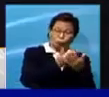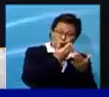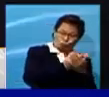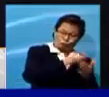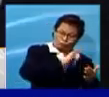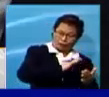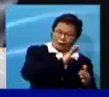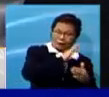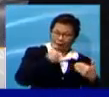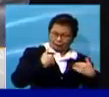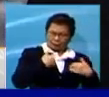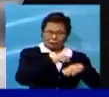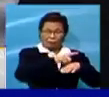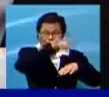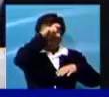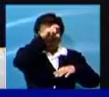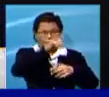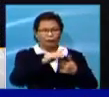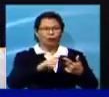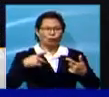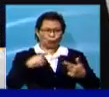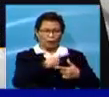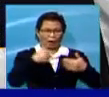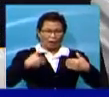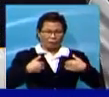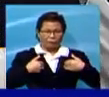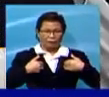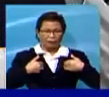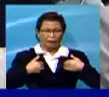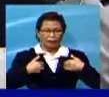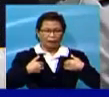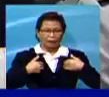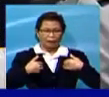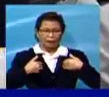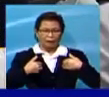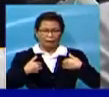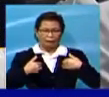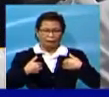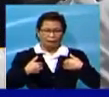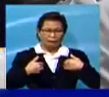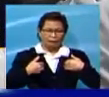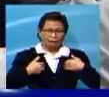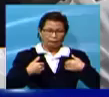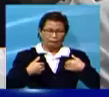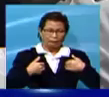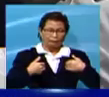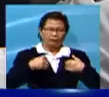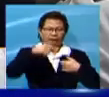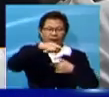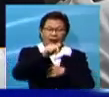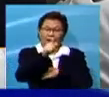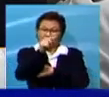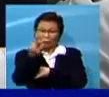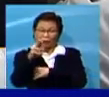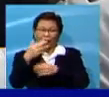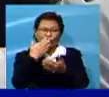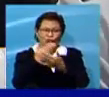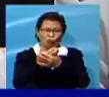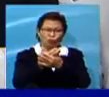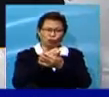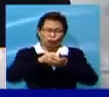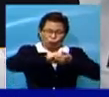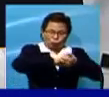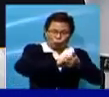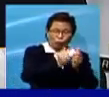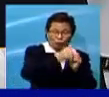know, we have our 8x8s being built with Turkey. Qatar has got a very close relationship